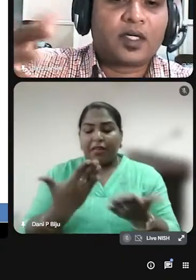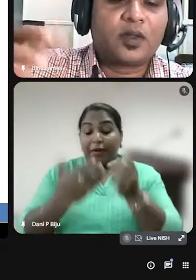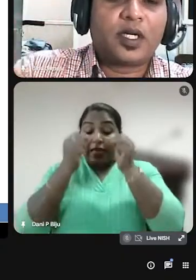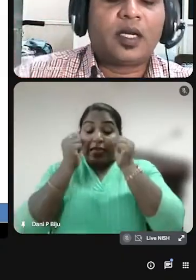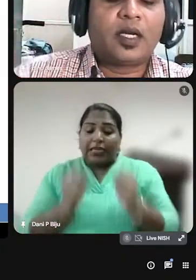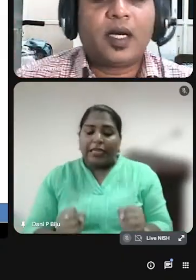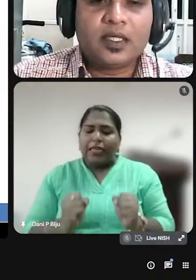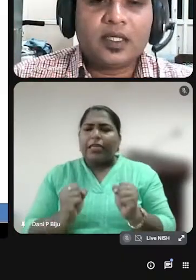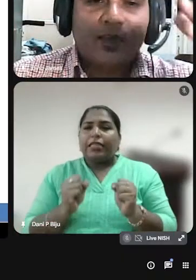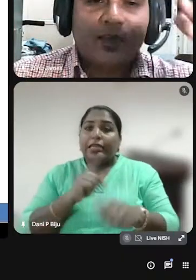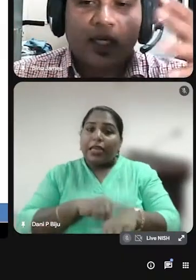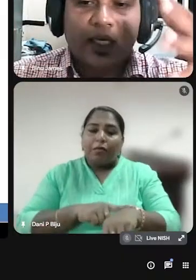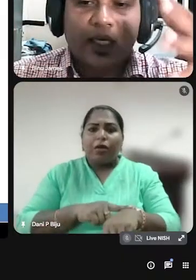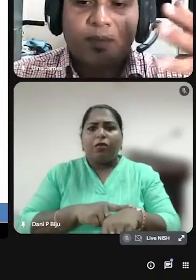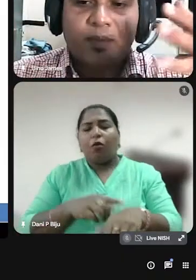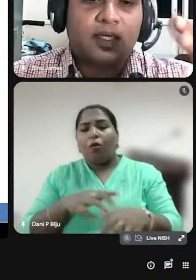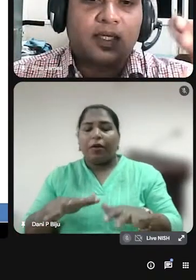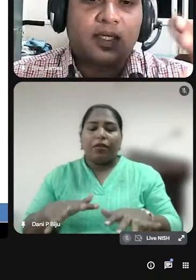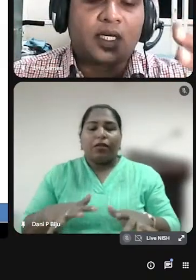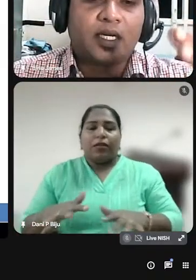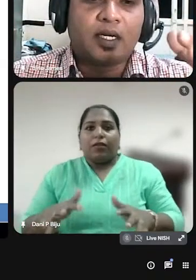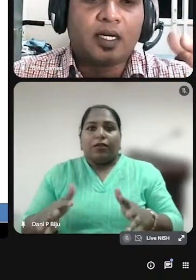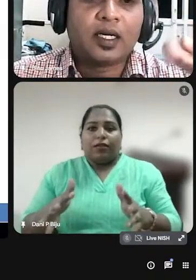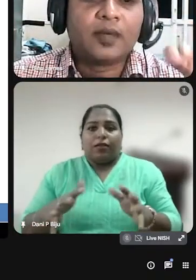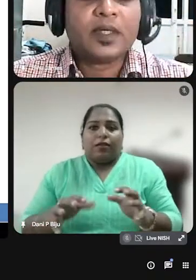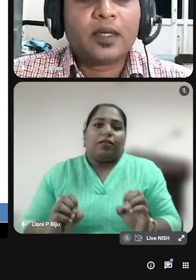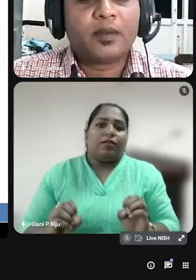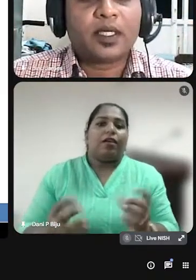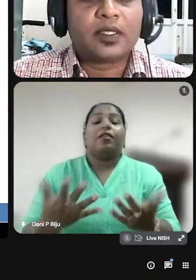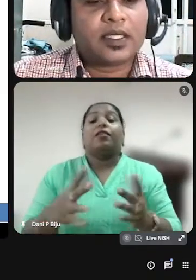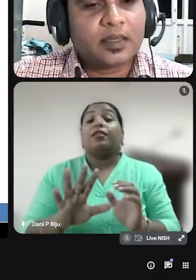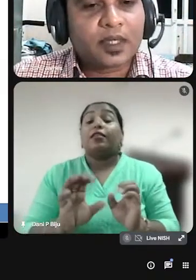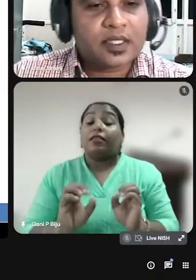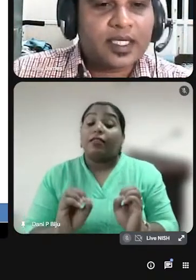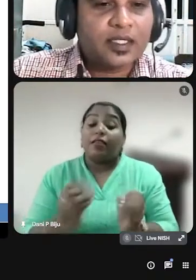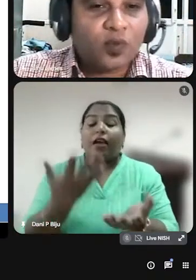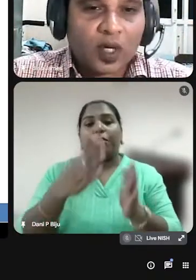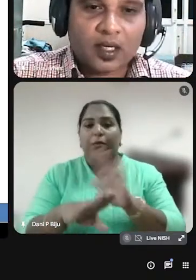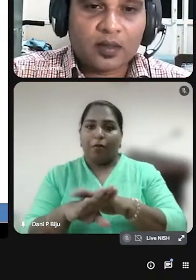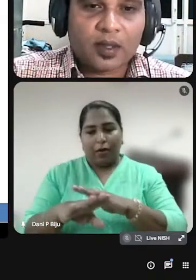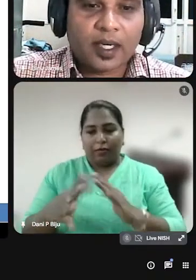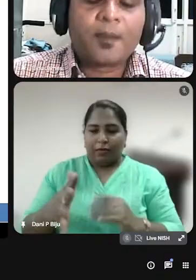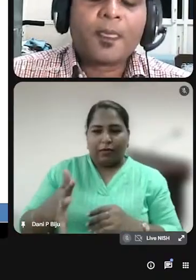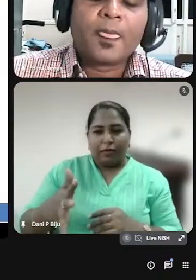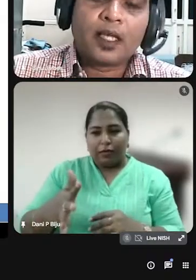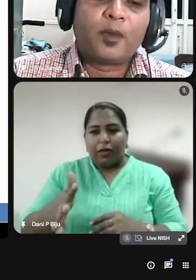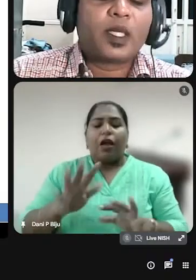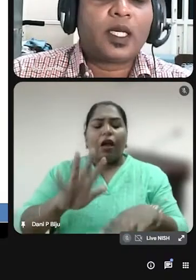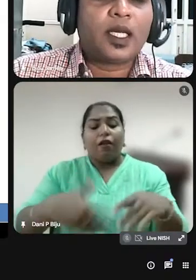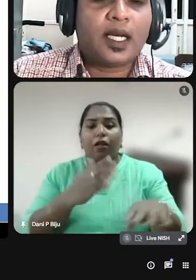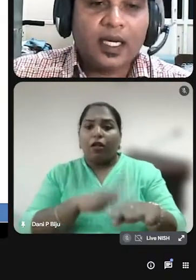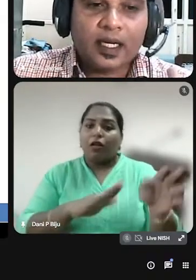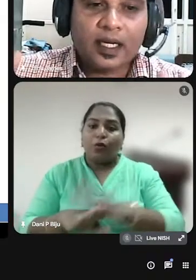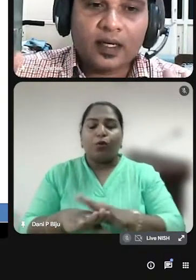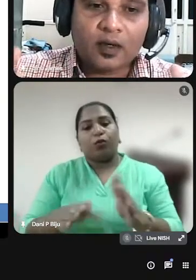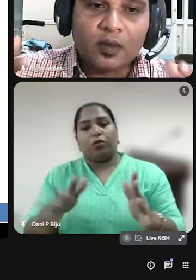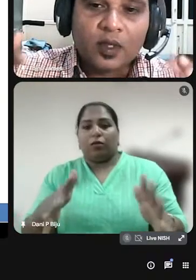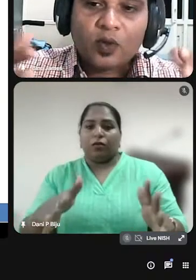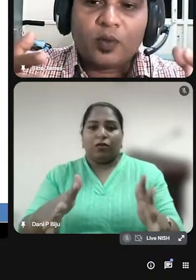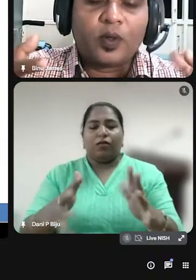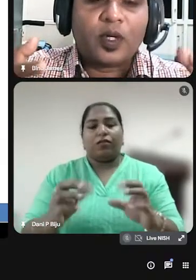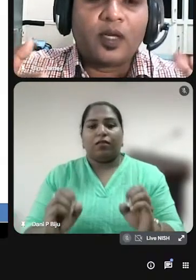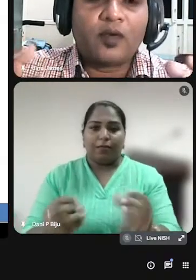കൈകൾ വിറച്ചുകൊണ്ടിരിക്കും. അപ്പൊ ആദ്യം ചിലപ്പോൾ ഒരു കൈക്ക് മാത്രമായിരിക്കും വിറയുന്നത്. അത് നമുക്ക് സ്റ്റേജ് 1 എന്ന് പറയാം. അതുപോലെ തന്നെ 2